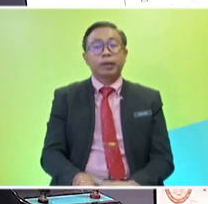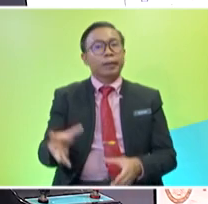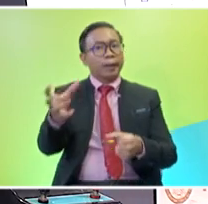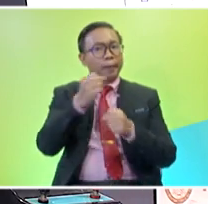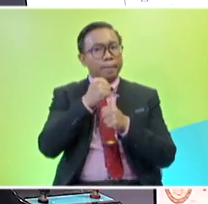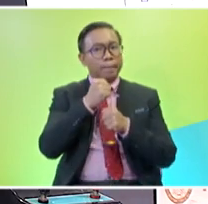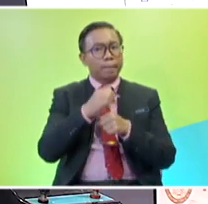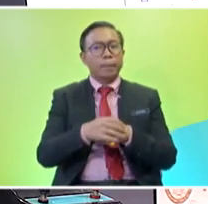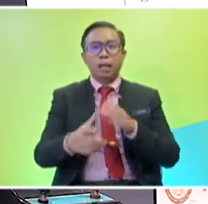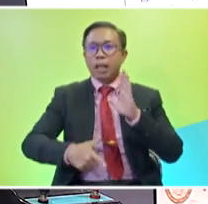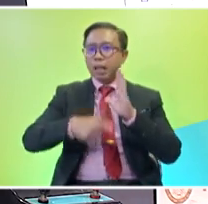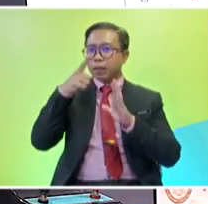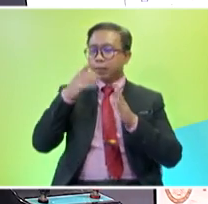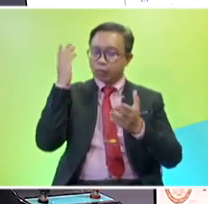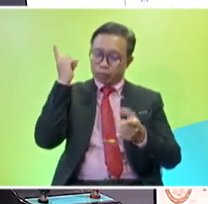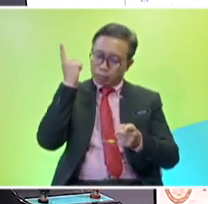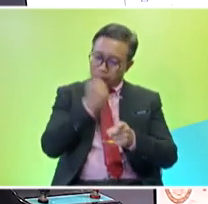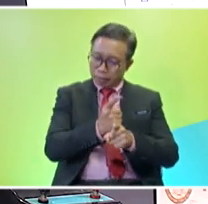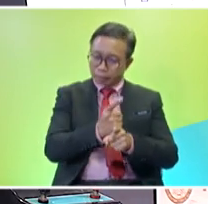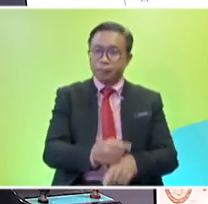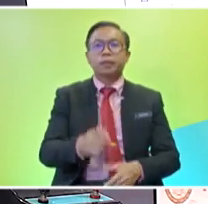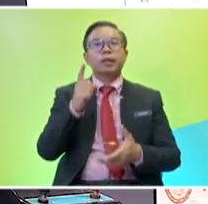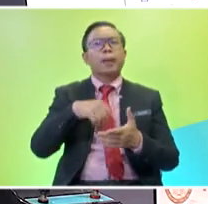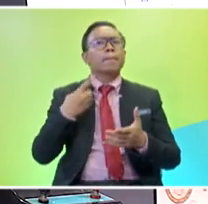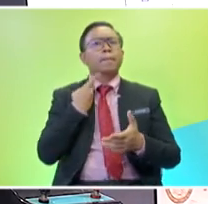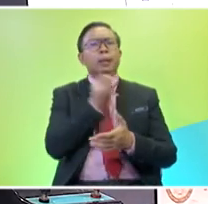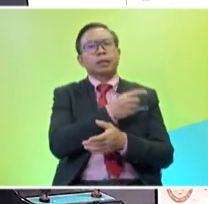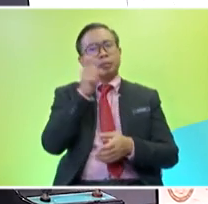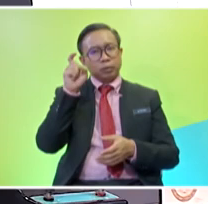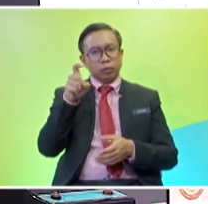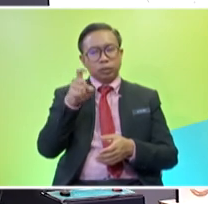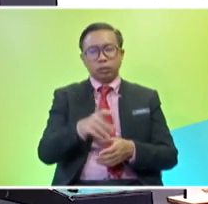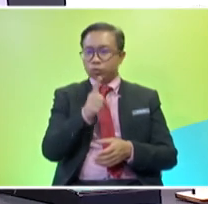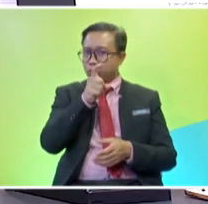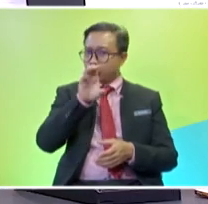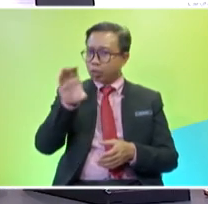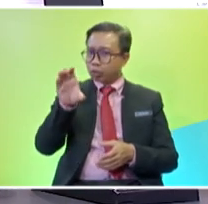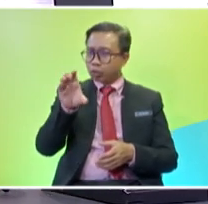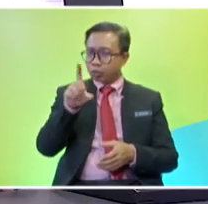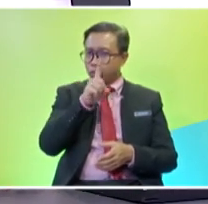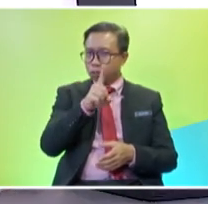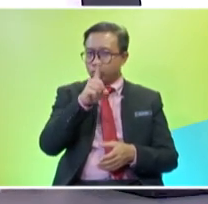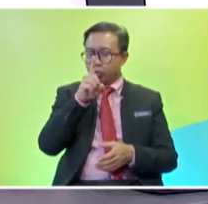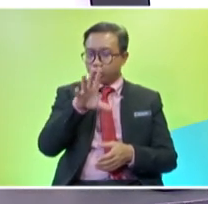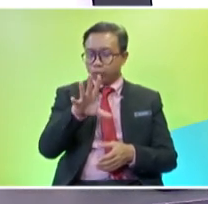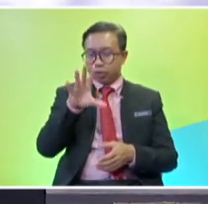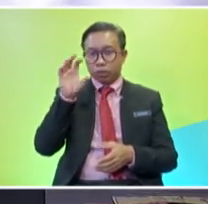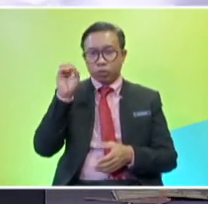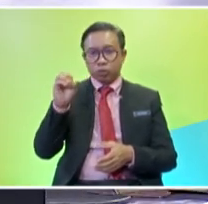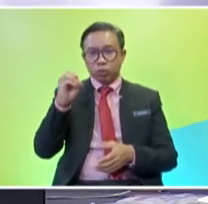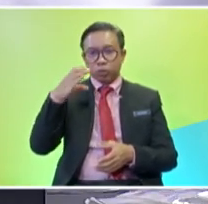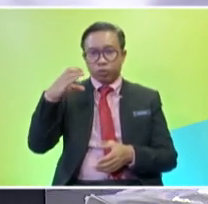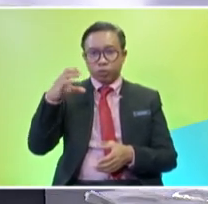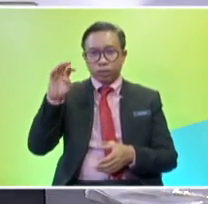kita ambil lebih tepat Jadi apa yang kita perlukan adalah sebanyak 150 cm